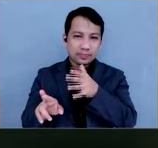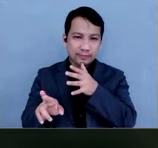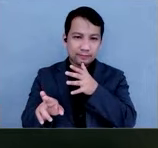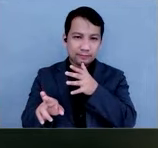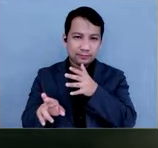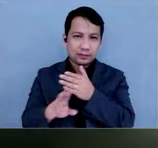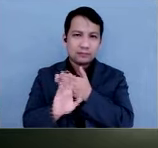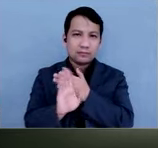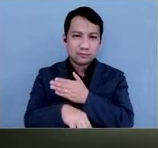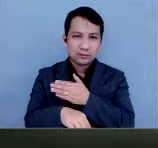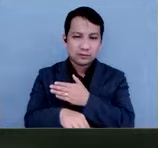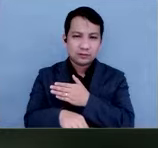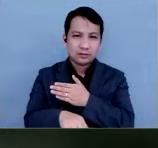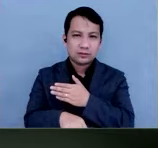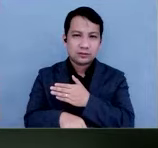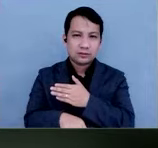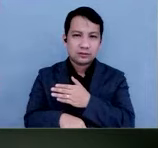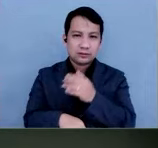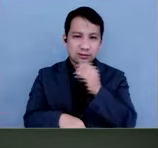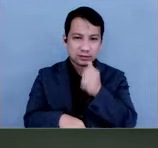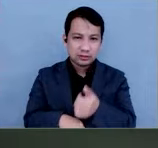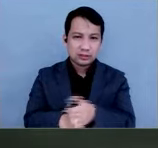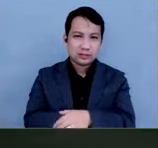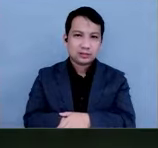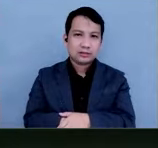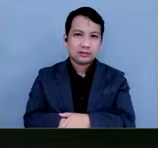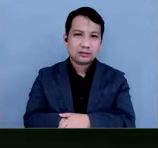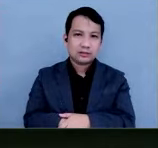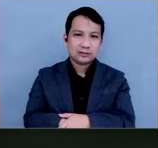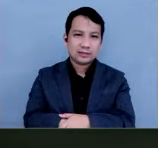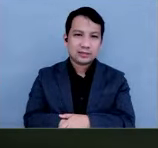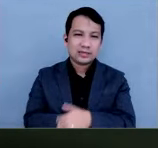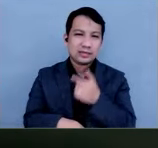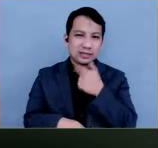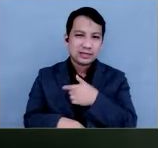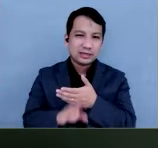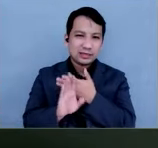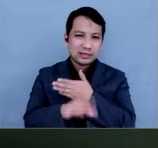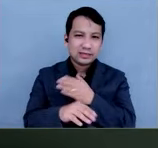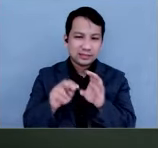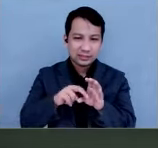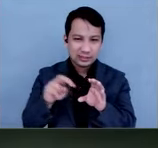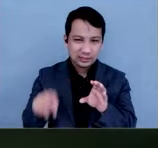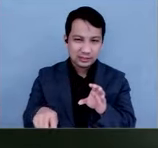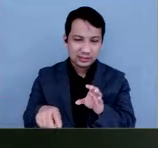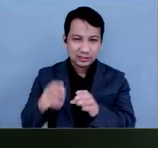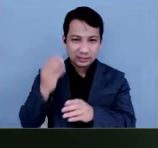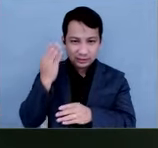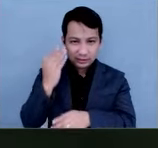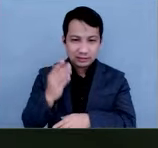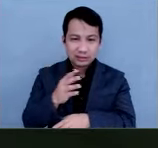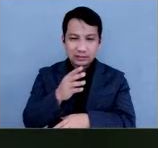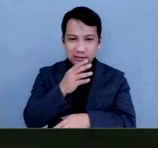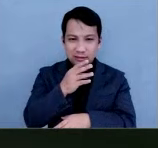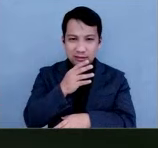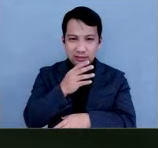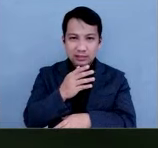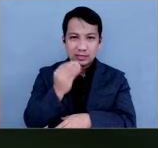naman siya sa school kinabukasan. Nakumbinsi lang daw buwaban ang sasakyan si Sander nang sabihing kakain na